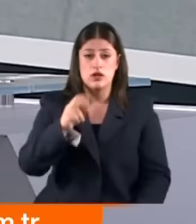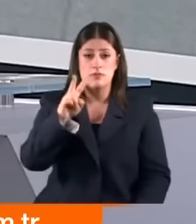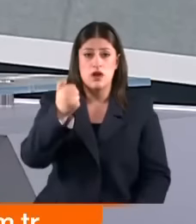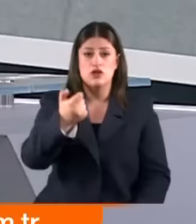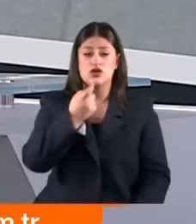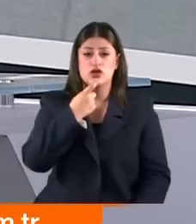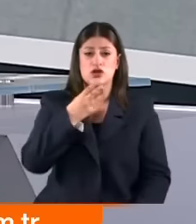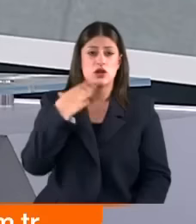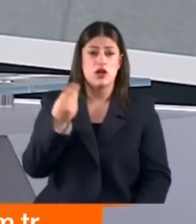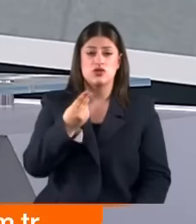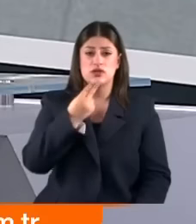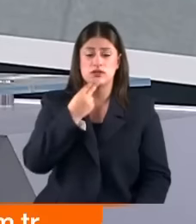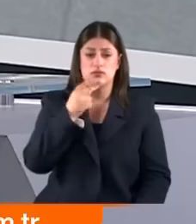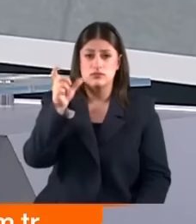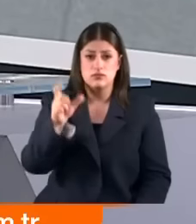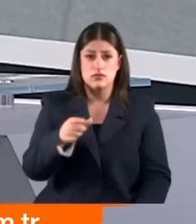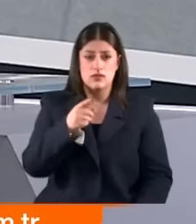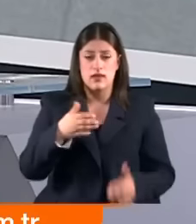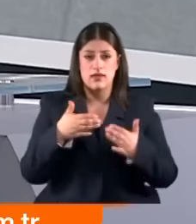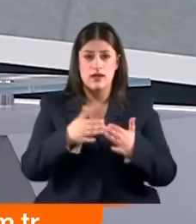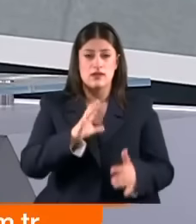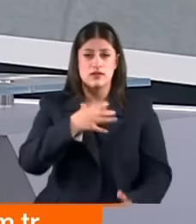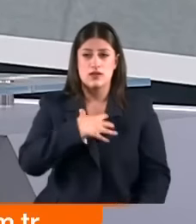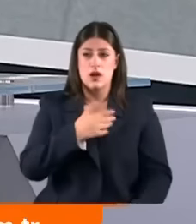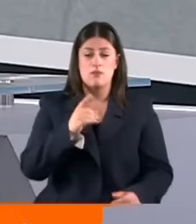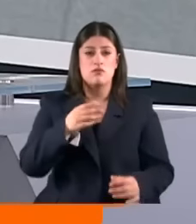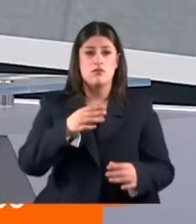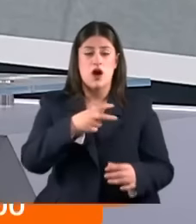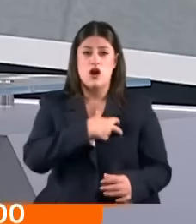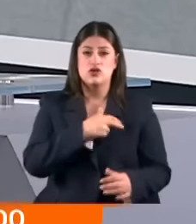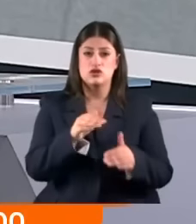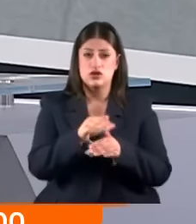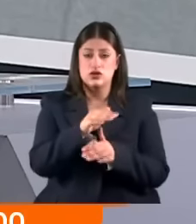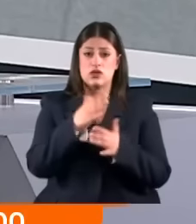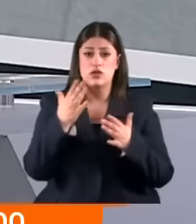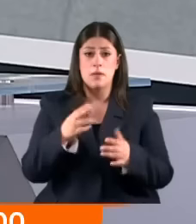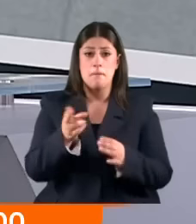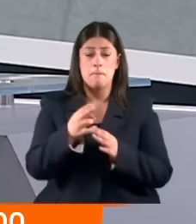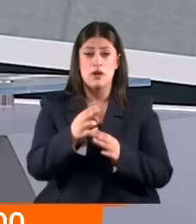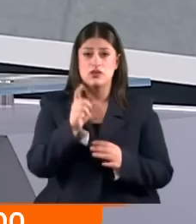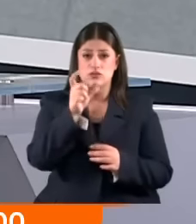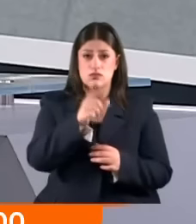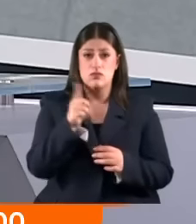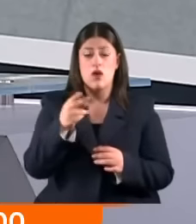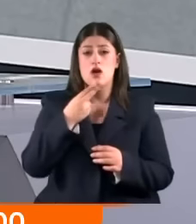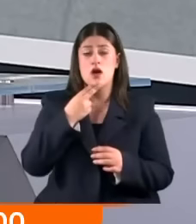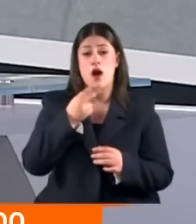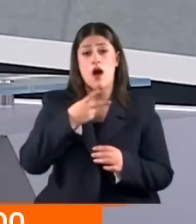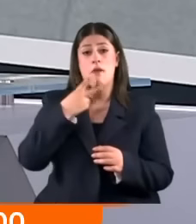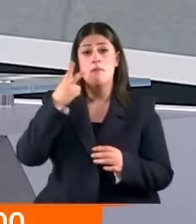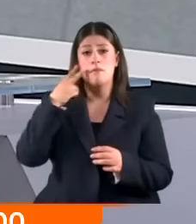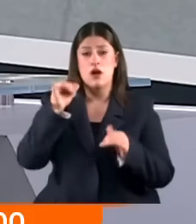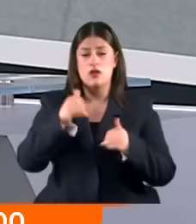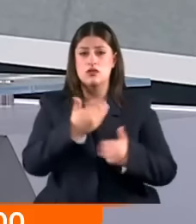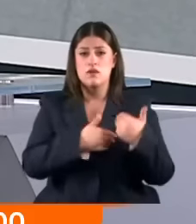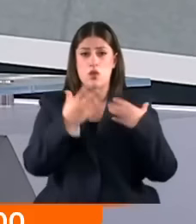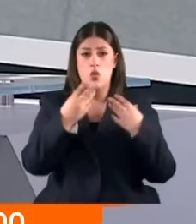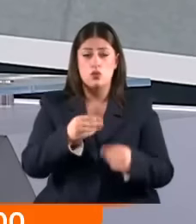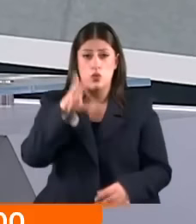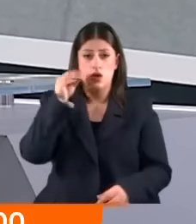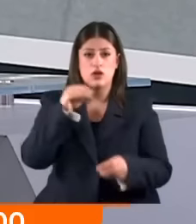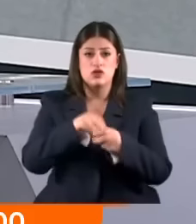26 yaşındaki genç kadının tekne sahibiyle yasak aşk yaşadığı, dahası balıkçının ablasıyla da ilişkisi olduğunu öğrendiği için